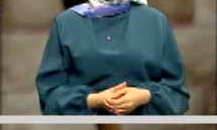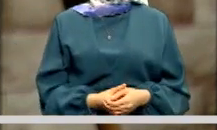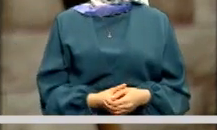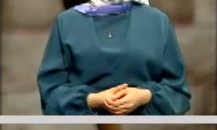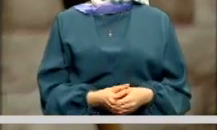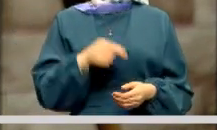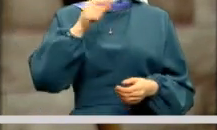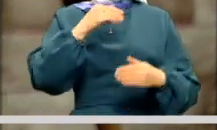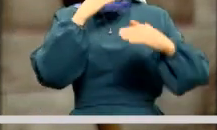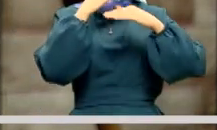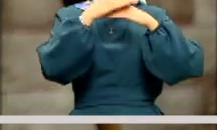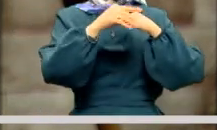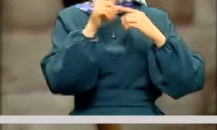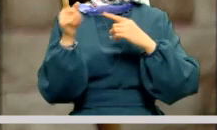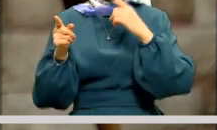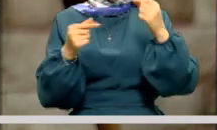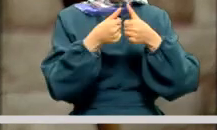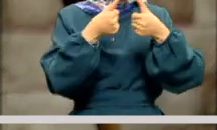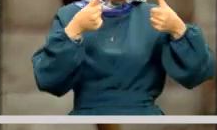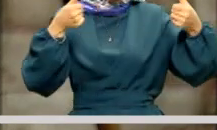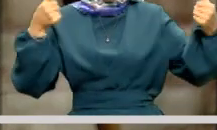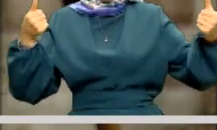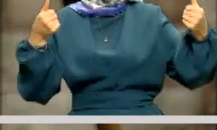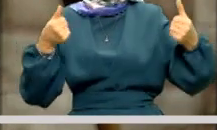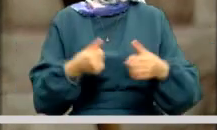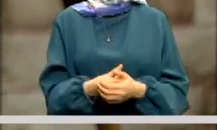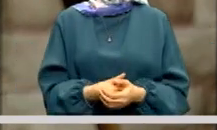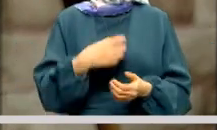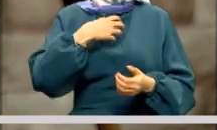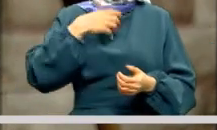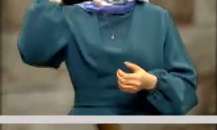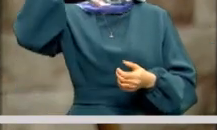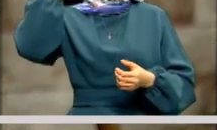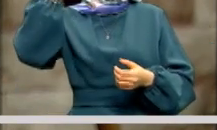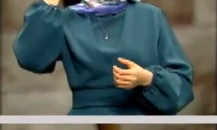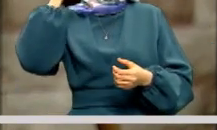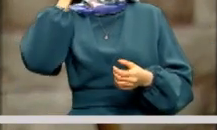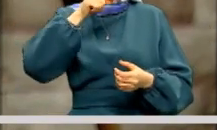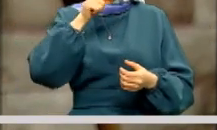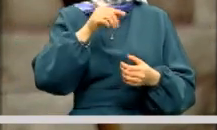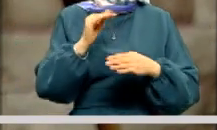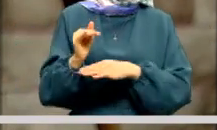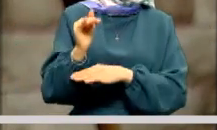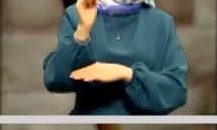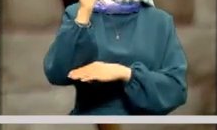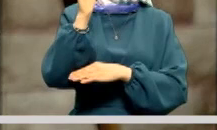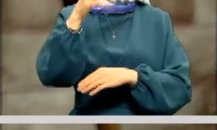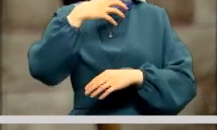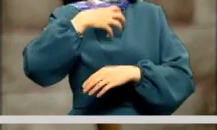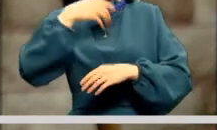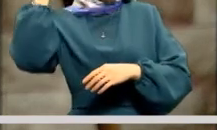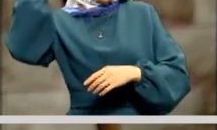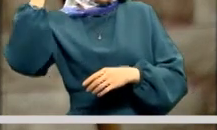toplumu birbirinden uzaklaştıracak bireyselleştirecek kendi haline yaşayan Sadece kendini